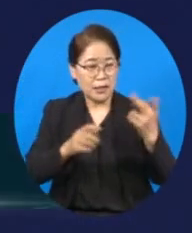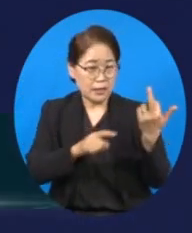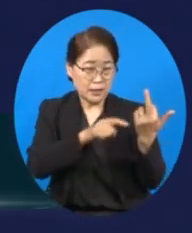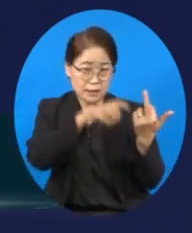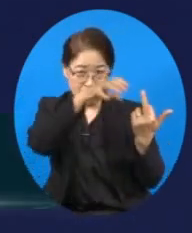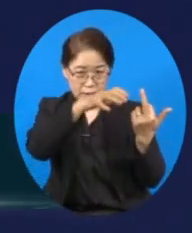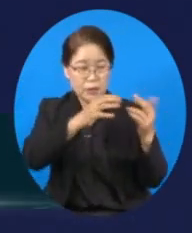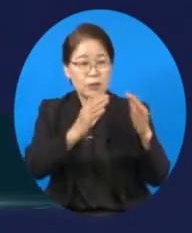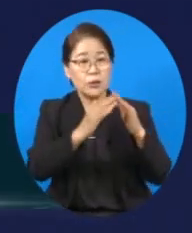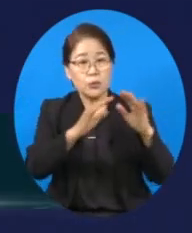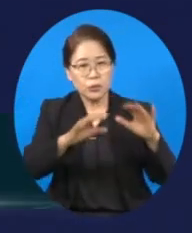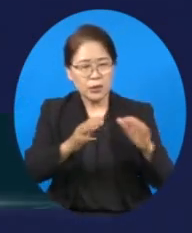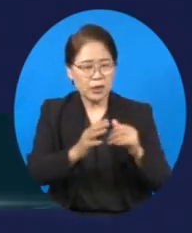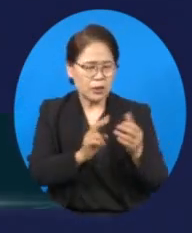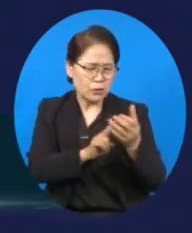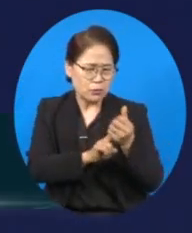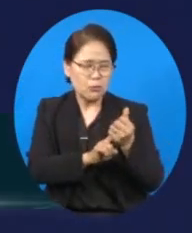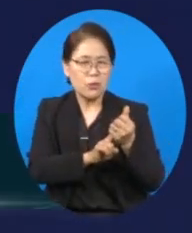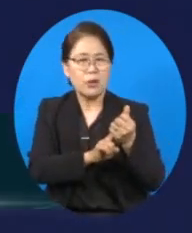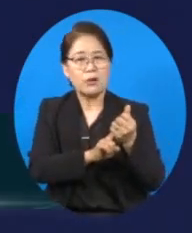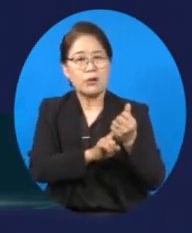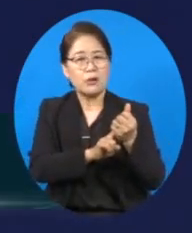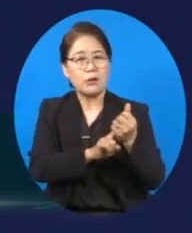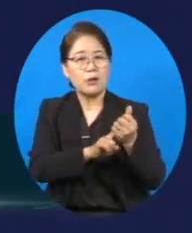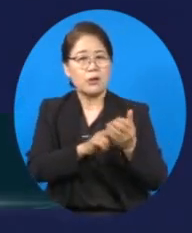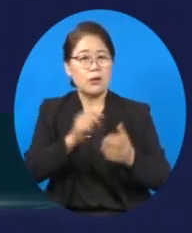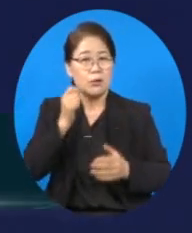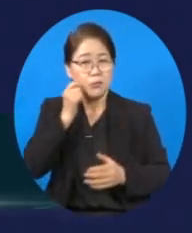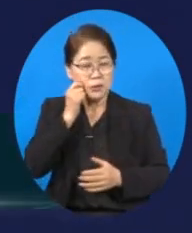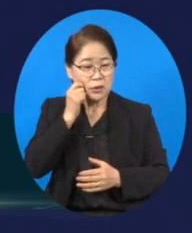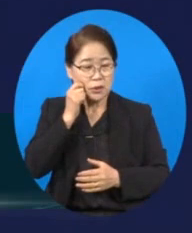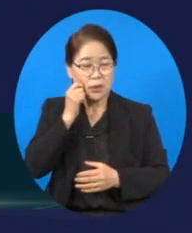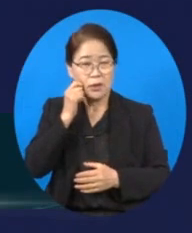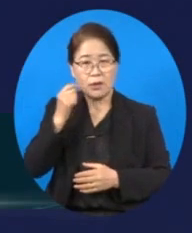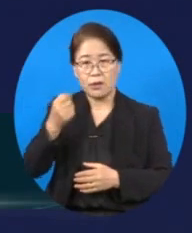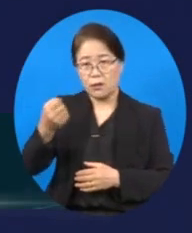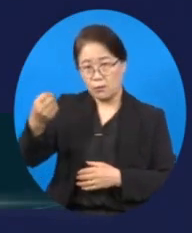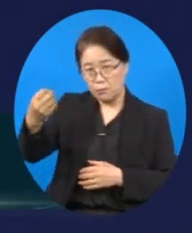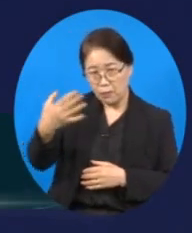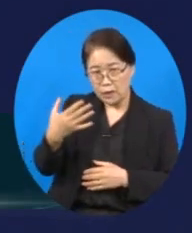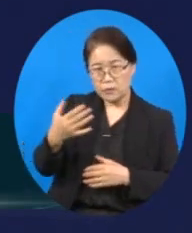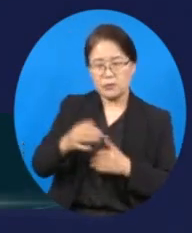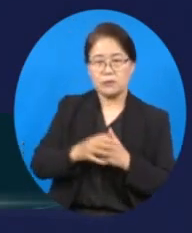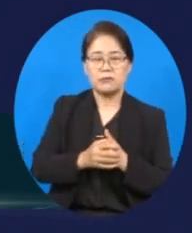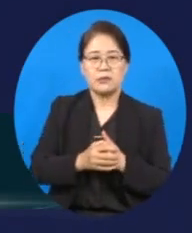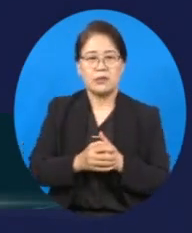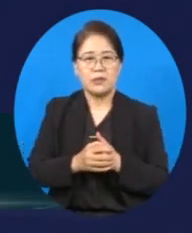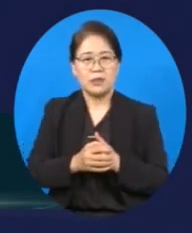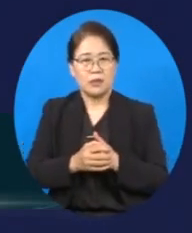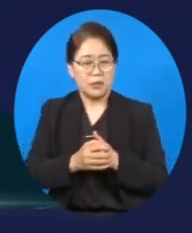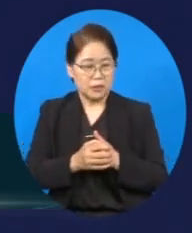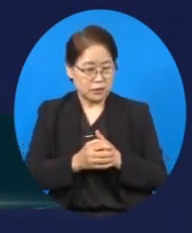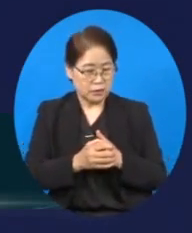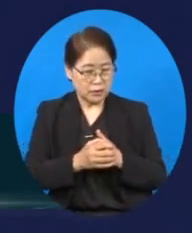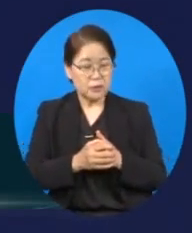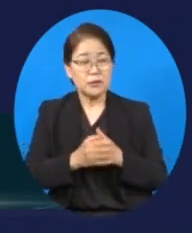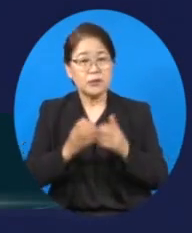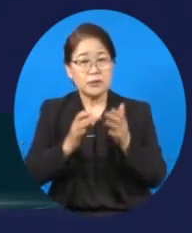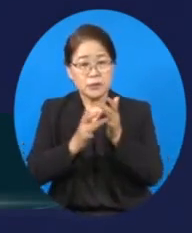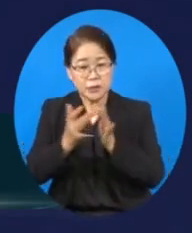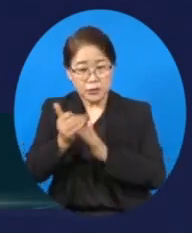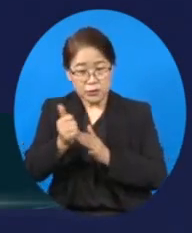산 위에 있는 동네가 숨겨지지 못할 것이요라고 말씀을 하셨어요 여러분 예수님 당시의 마을들은요 보통